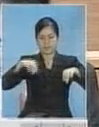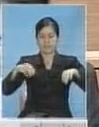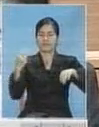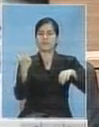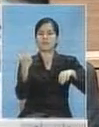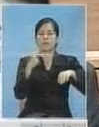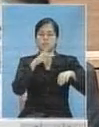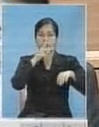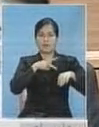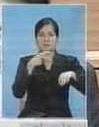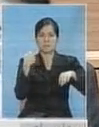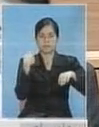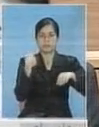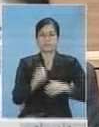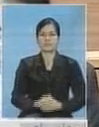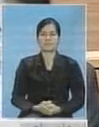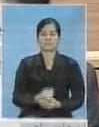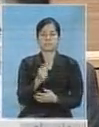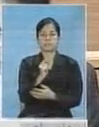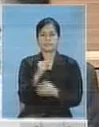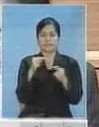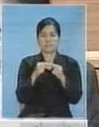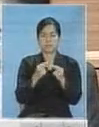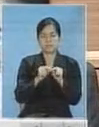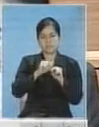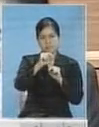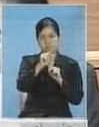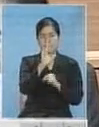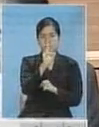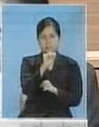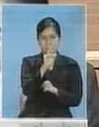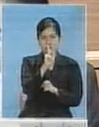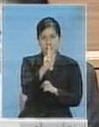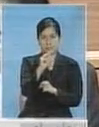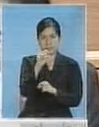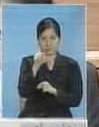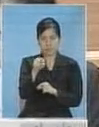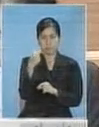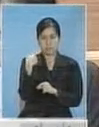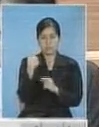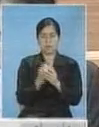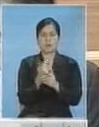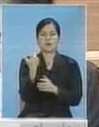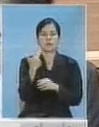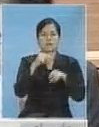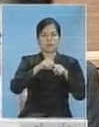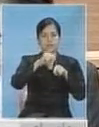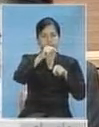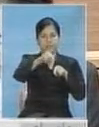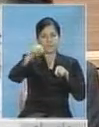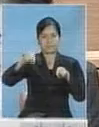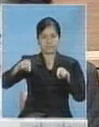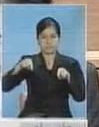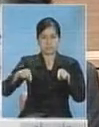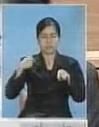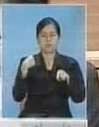รดกโลกที่เชื่อมโยงกันนะครับในระยะทาง70กิโล70กิโล70กิโล3แห่งครับถนน